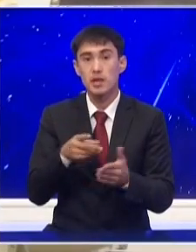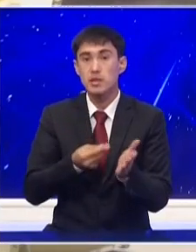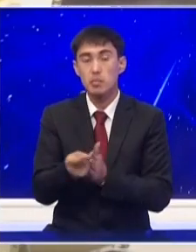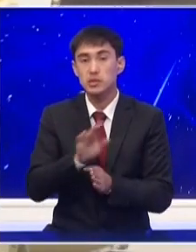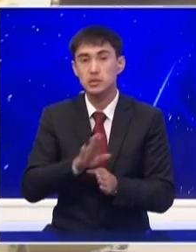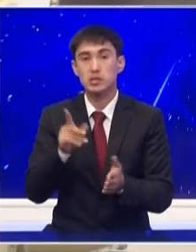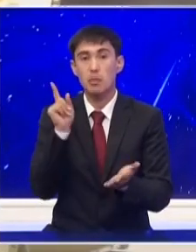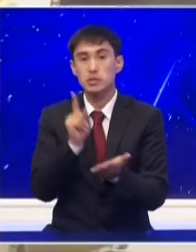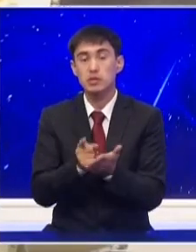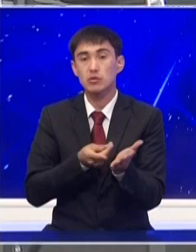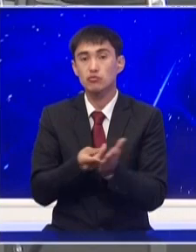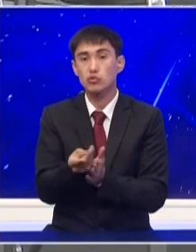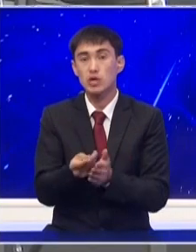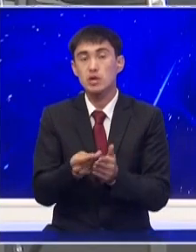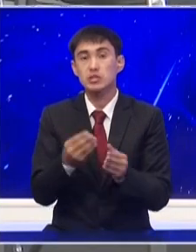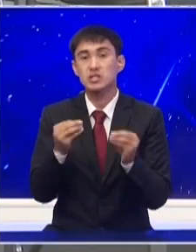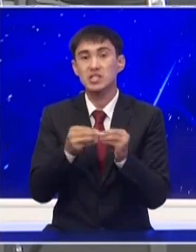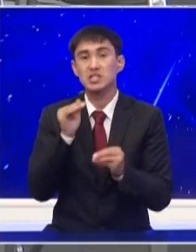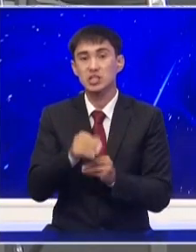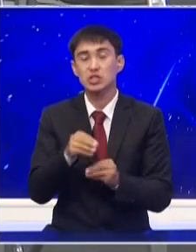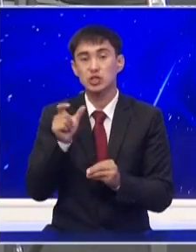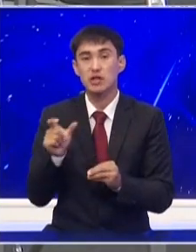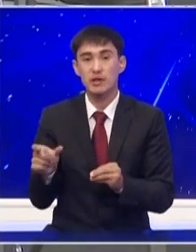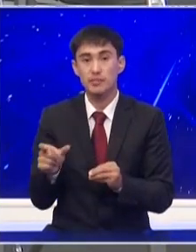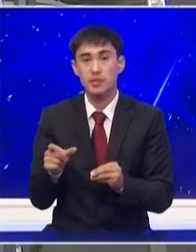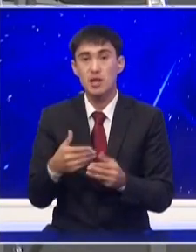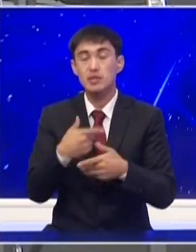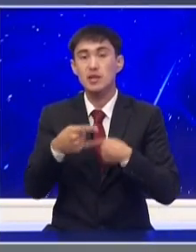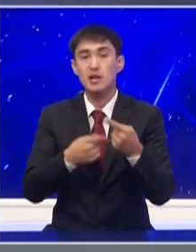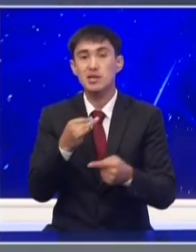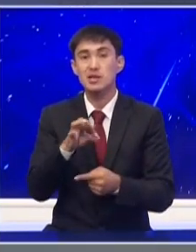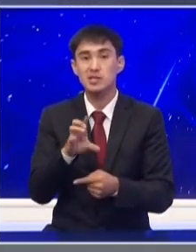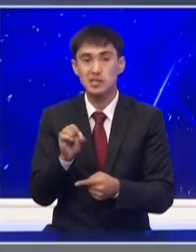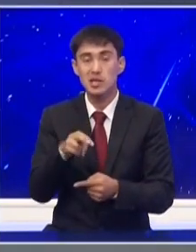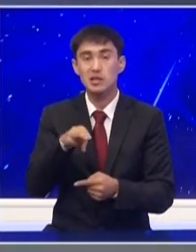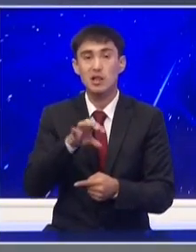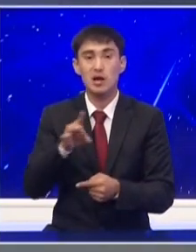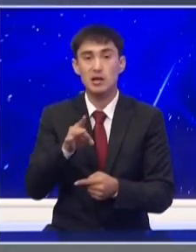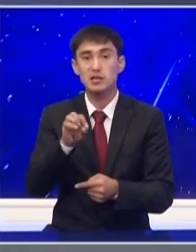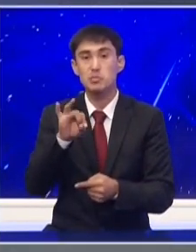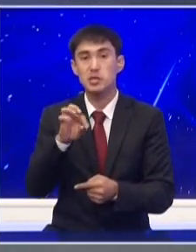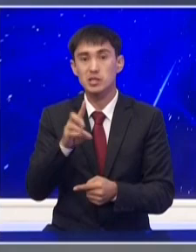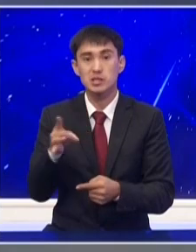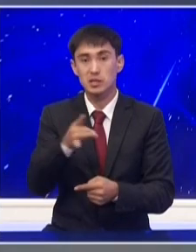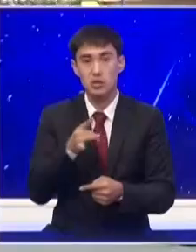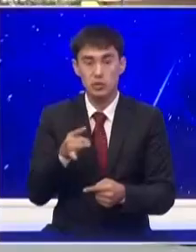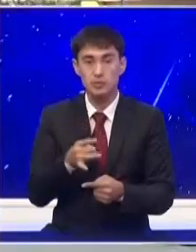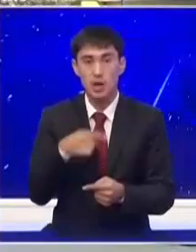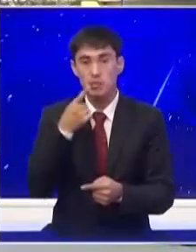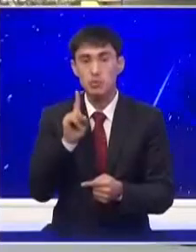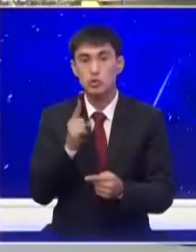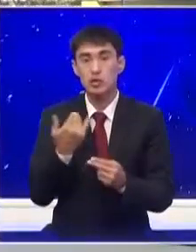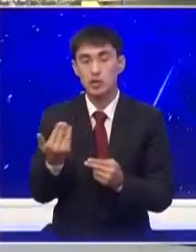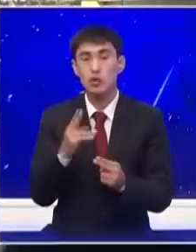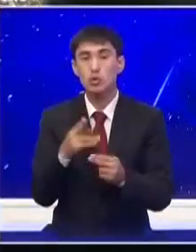погасивших обязательный взнос, уже составляет 10 тысяч человек. Далее следуют Илийский, Талгарский и Ембекши-Казахский районы. Отметим,